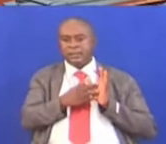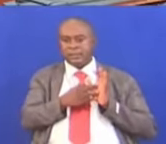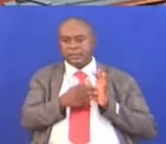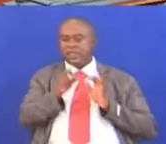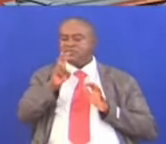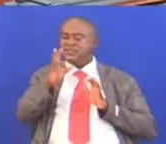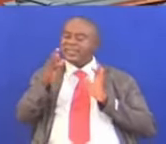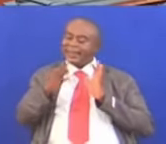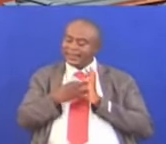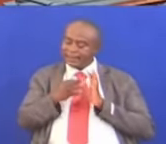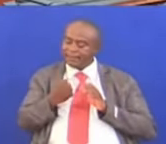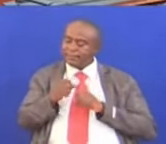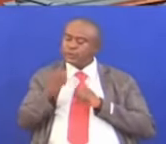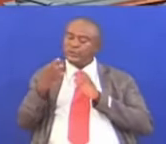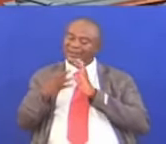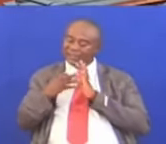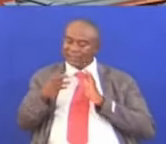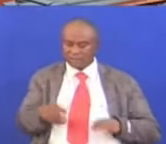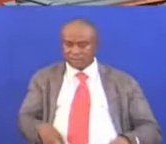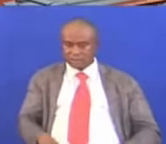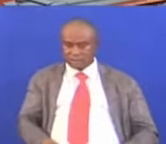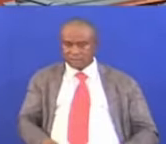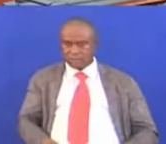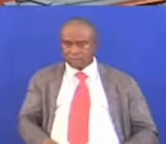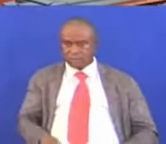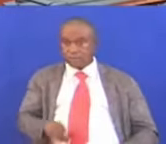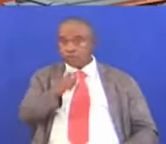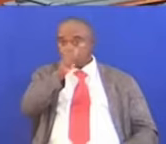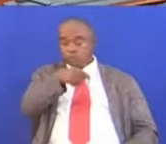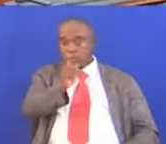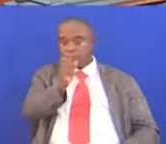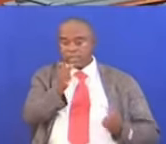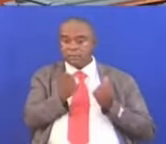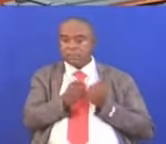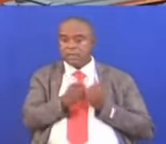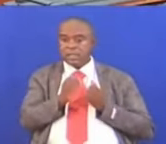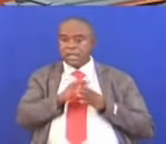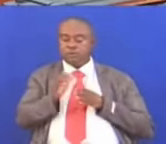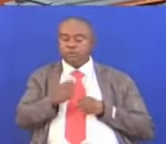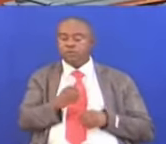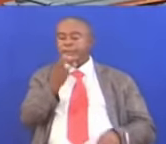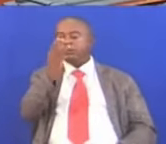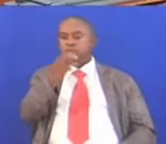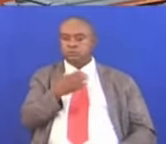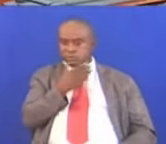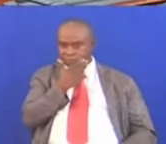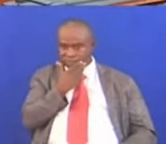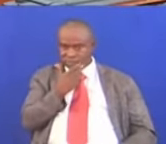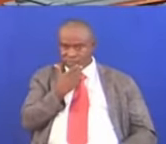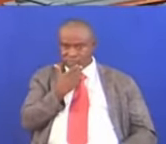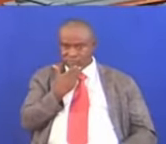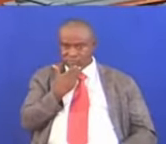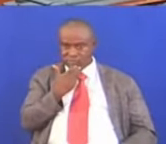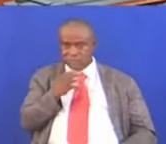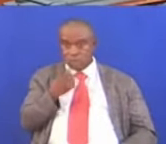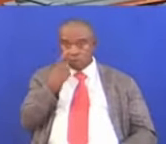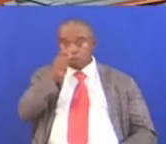v8 milion na kut am mil nne